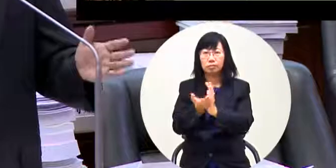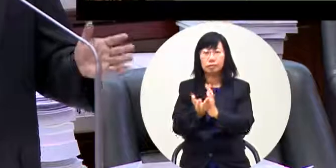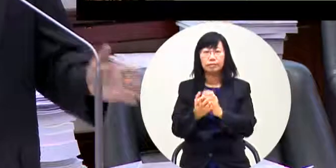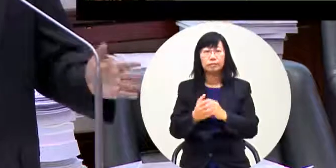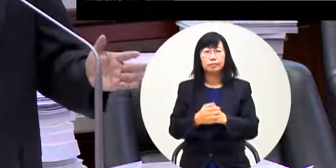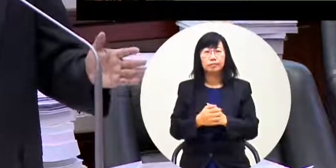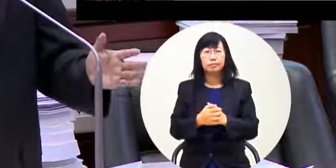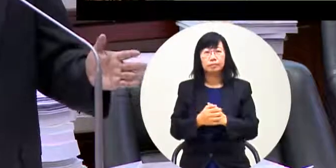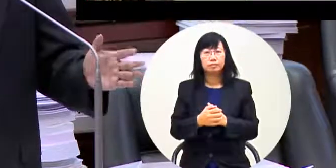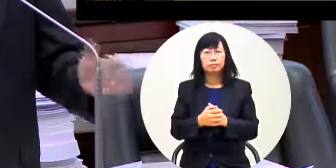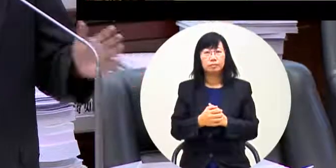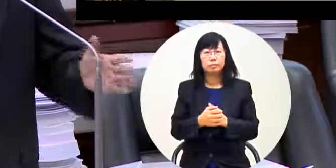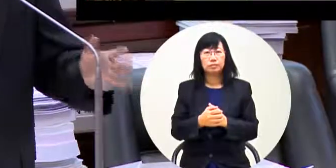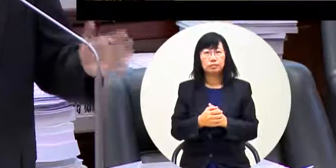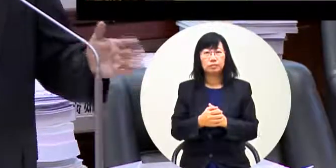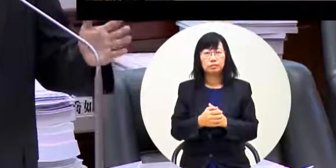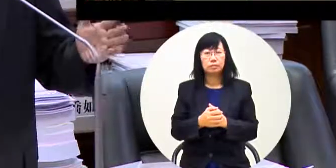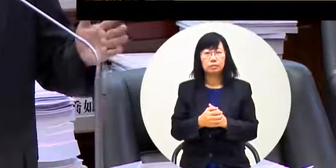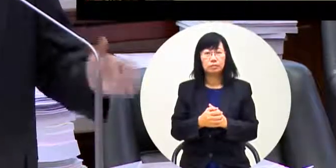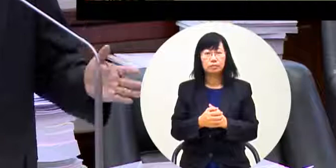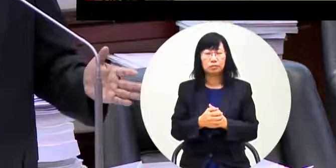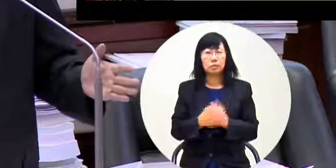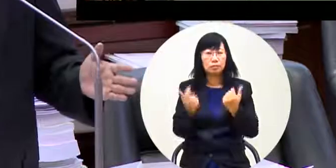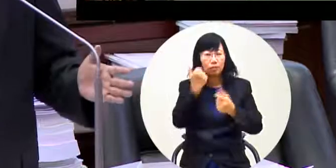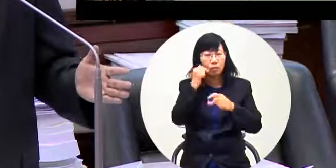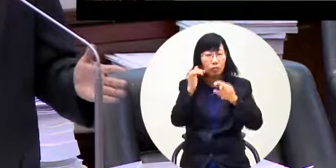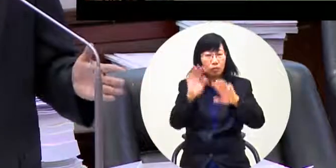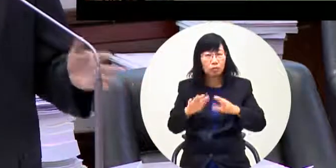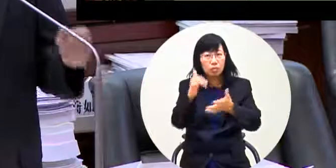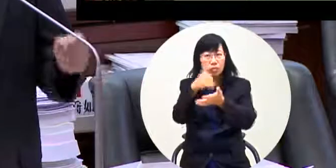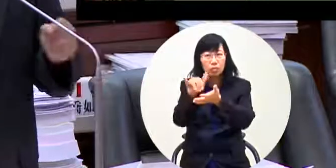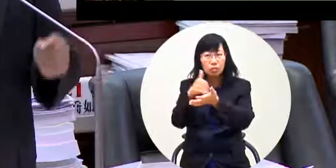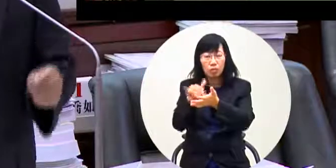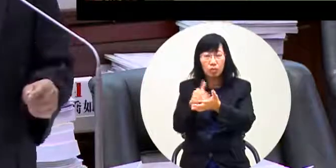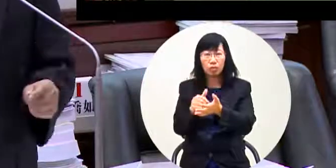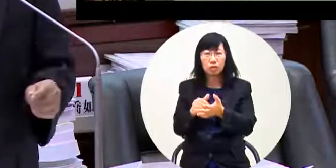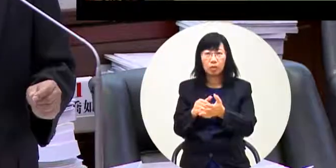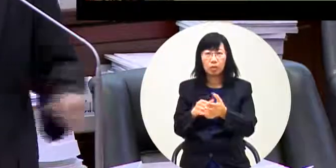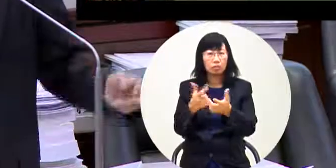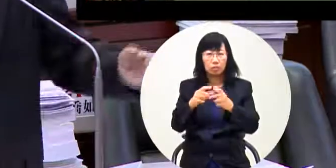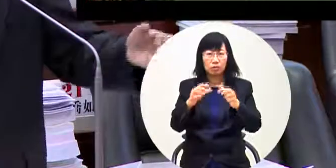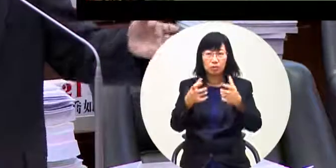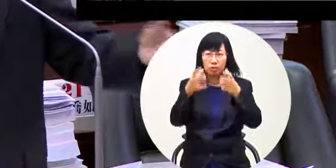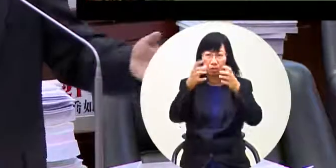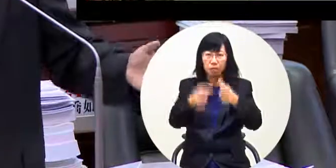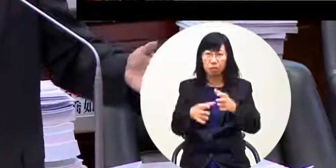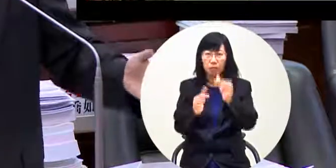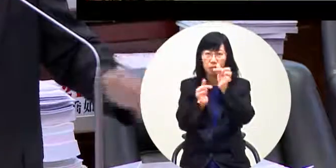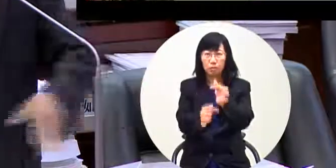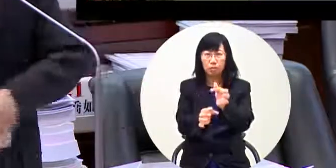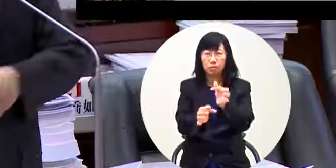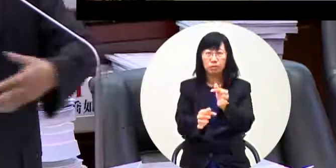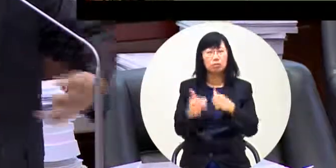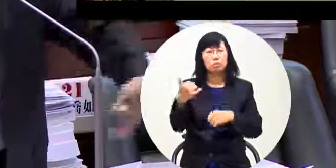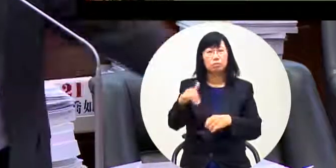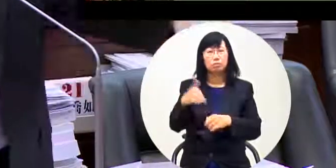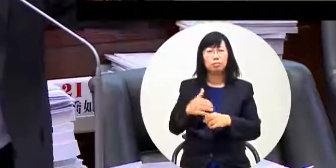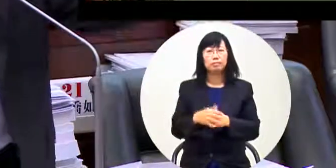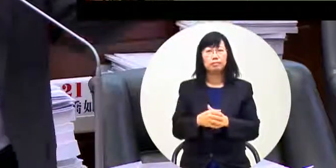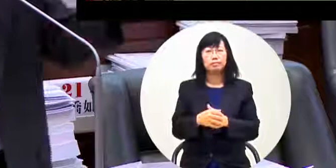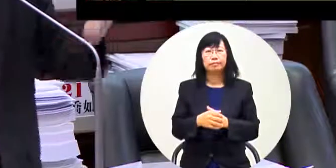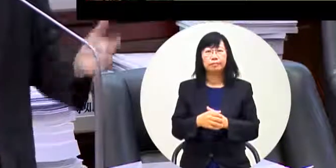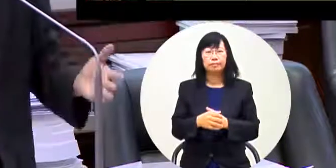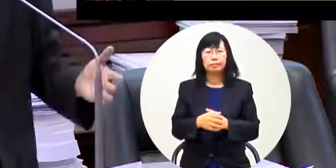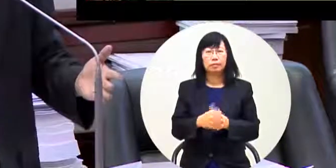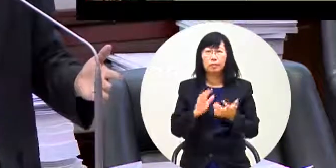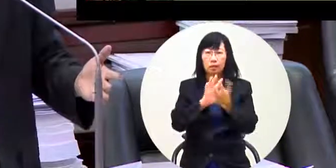其量都没有把它建制起来。那我们要讲的是，健保局里面早就有这样的一个